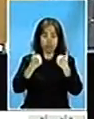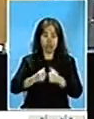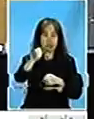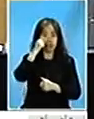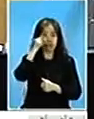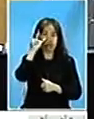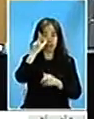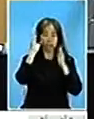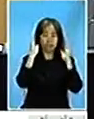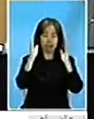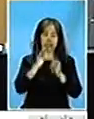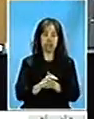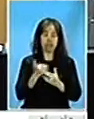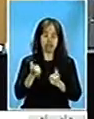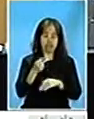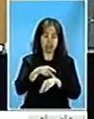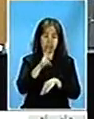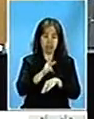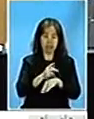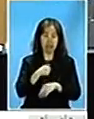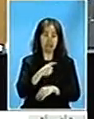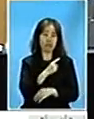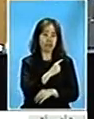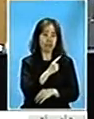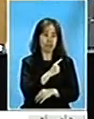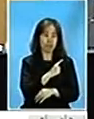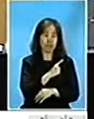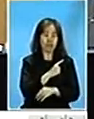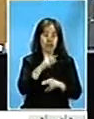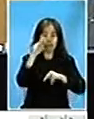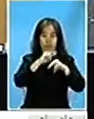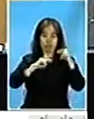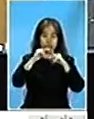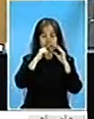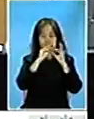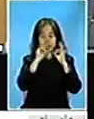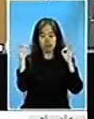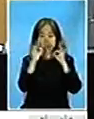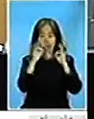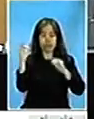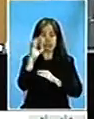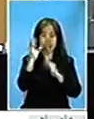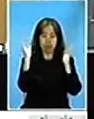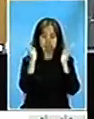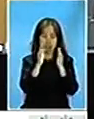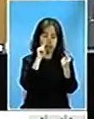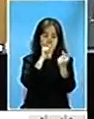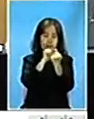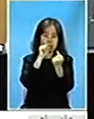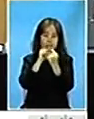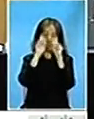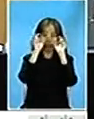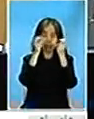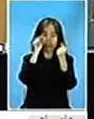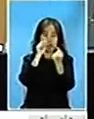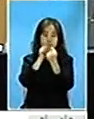นะแล้วให้ประธานที่ประชุมเนี่ยนะครับกำกับดูแลการ อภิปรายให้อยู่ในประเด็นในเนื้อหาในว